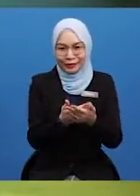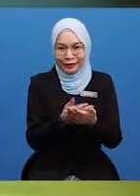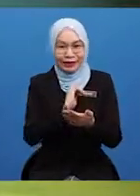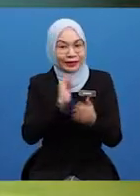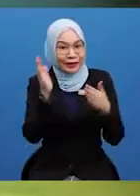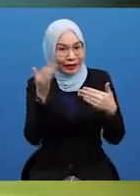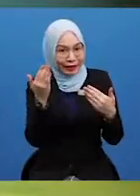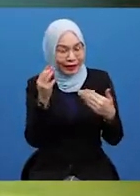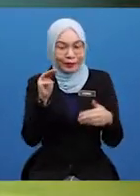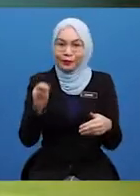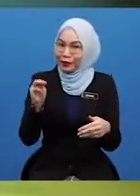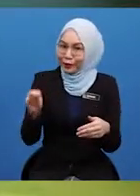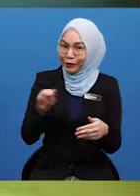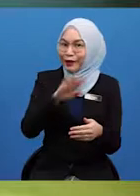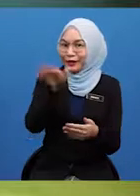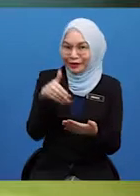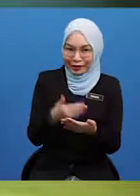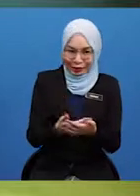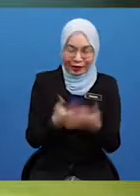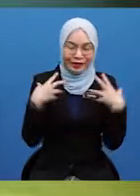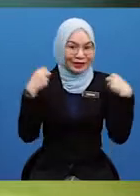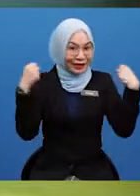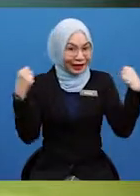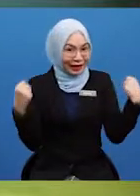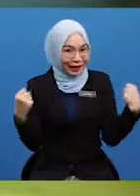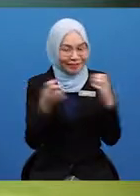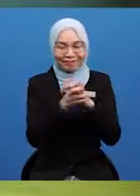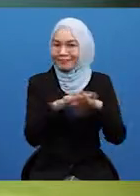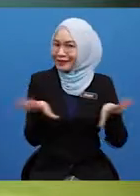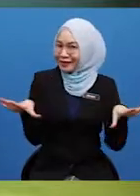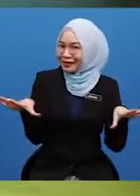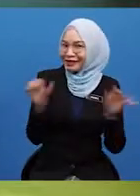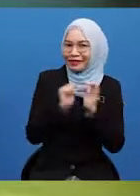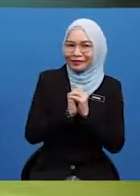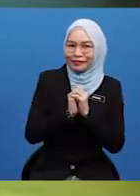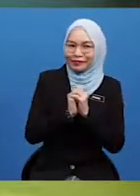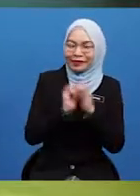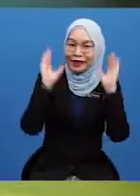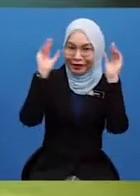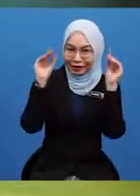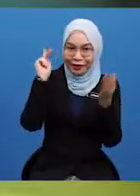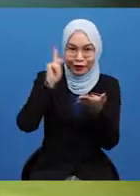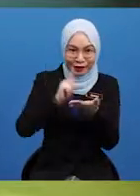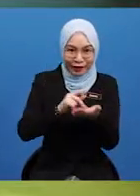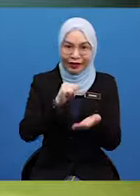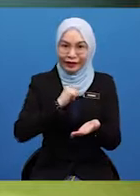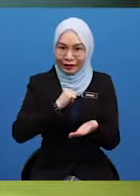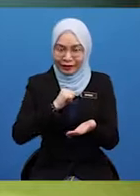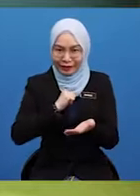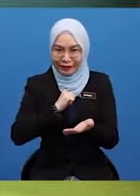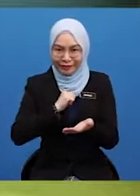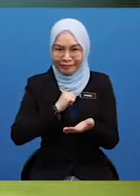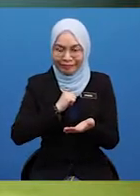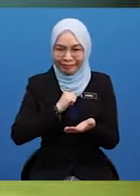Arab murid semua dalam keadaan yang sehat sejahtera sego memperkenalkan diri terlebih